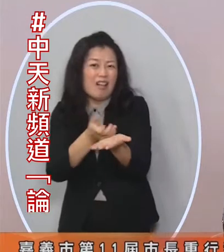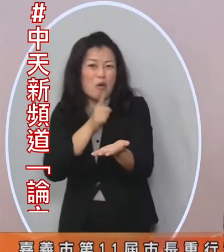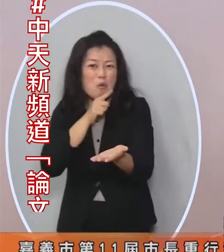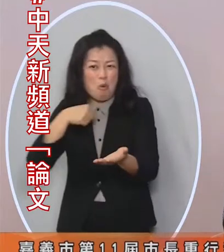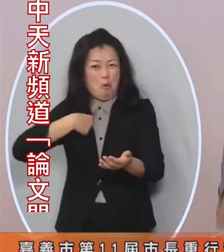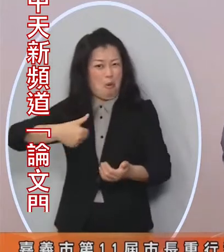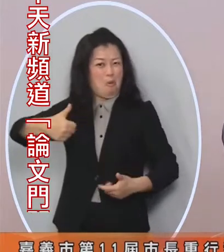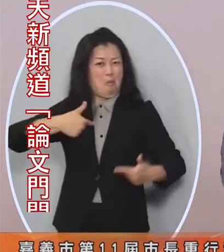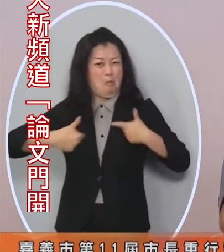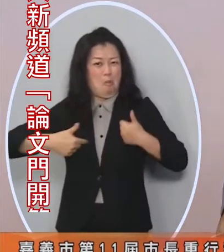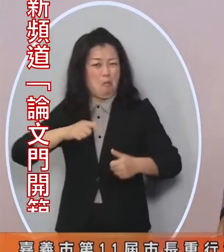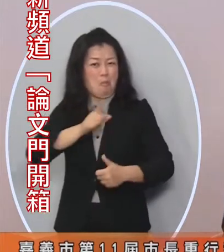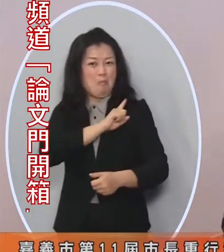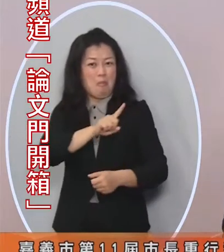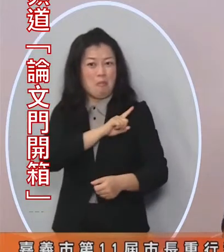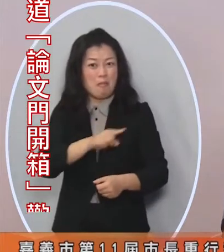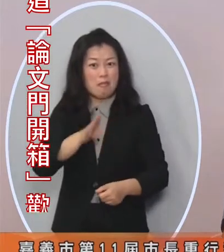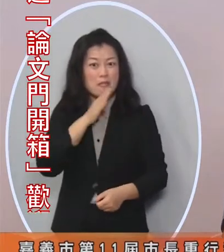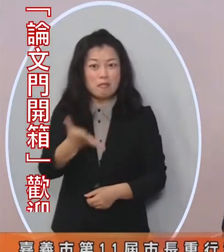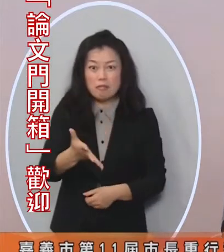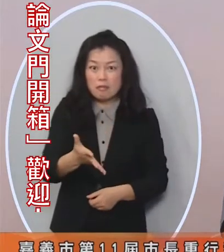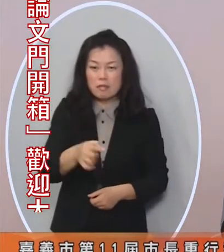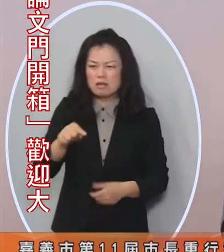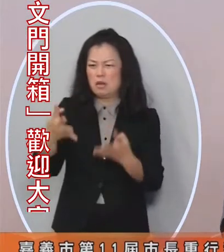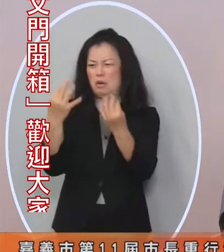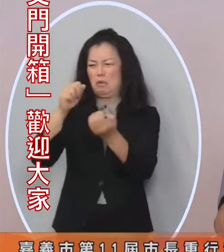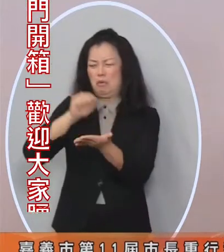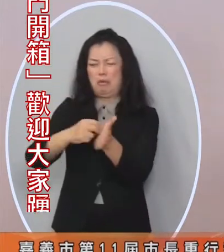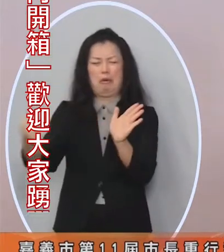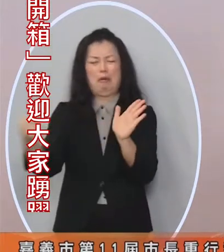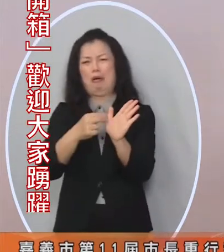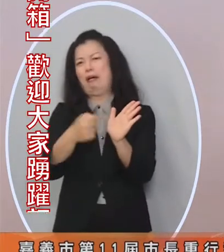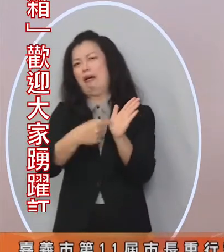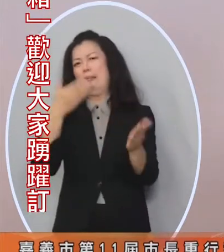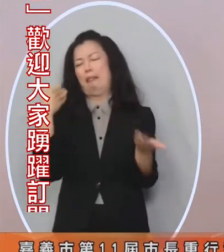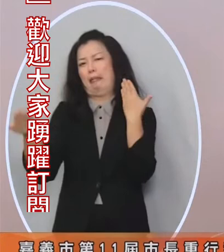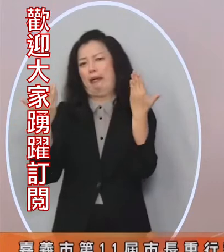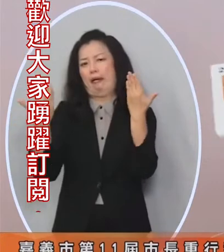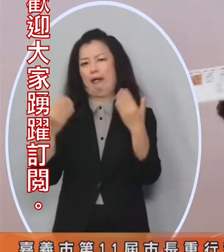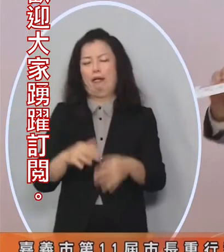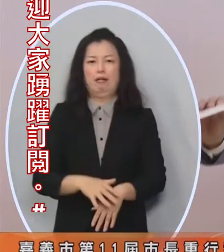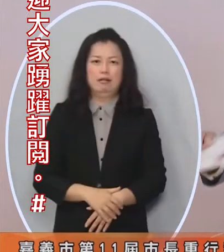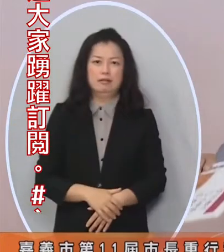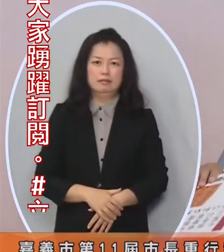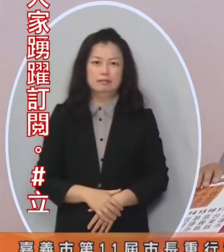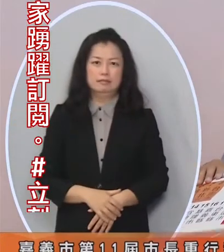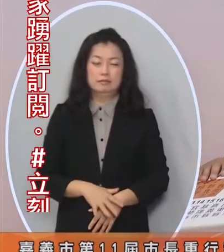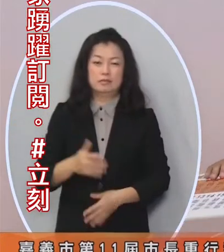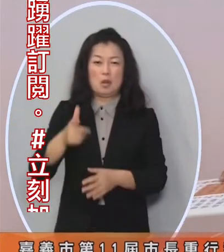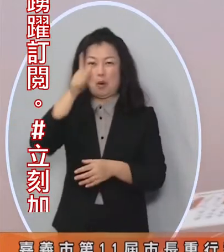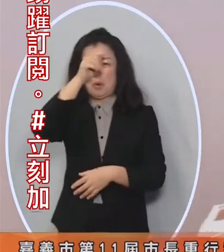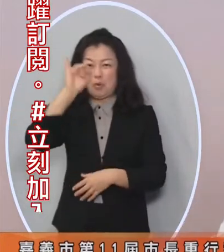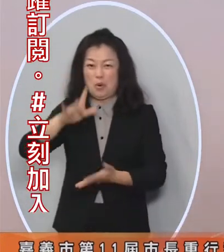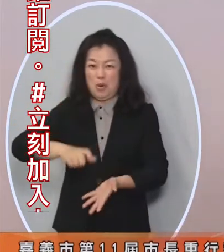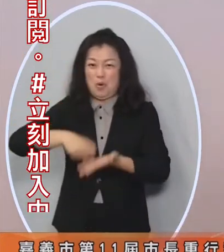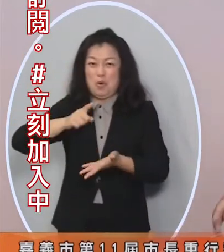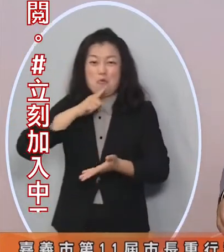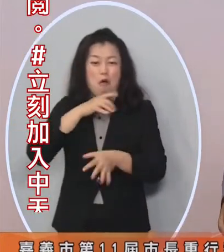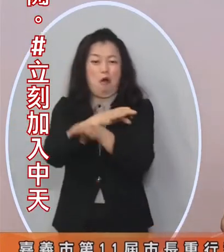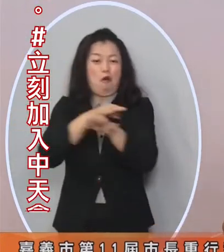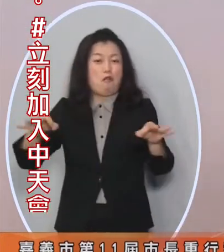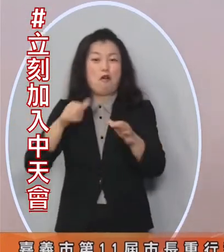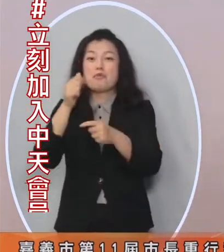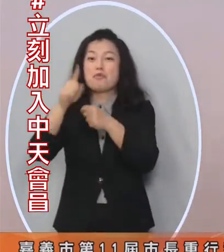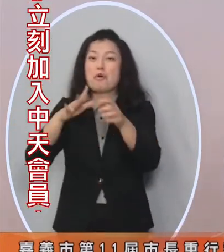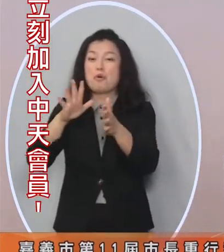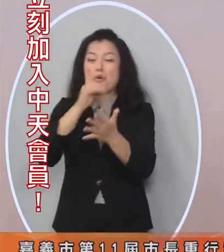是这样吗？所以这个数字非常清楚。那刚刚黄敏惠市长还提一个问题，叫做什么？叫做他发了2000块，去年